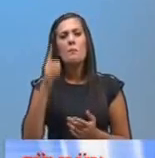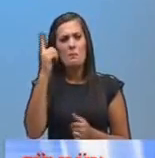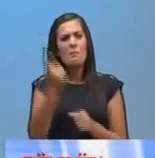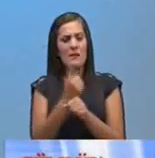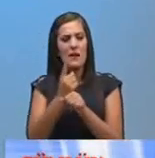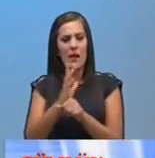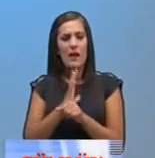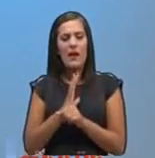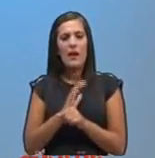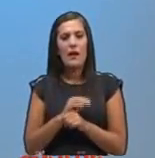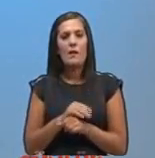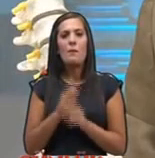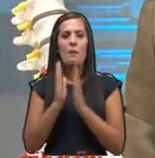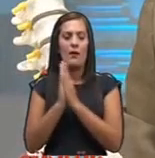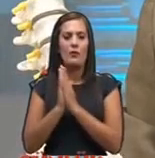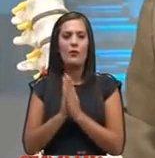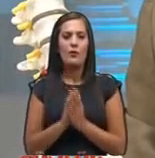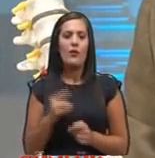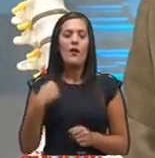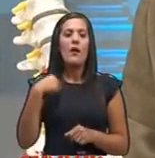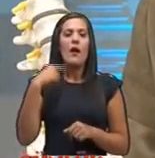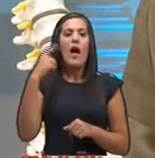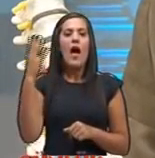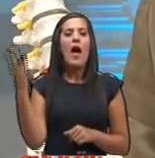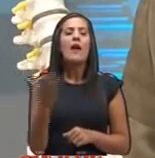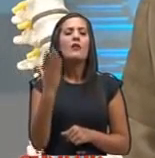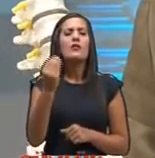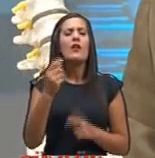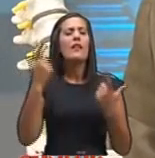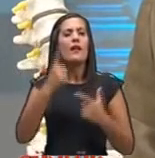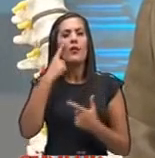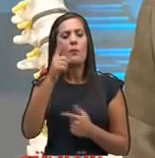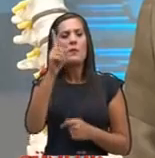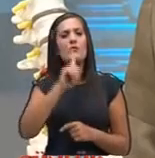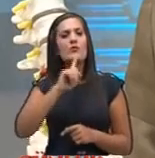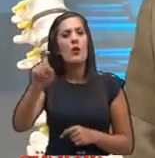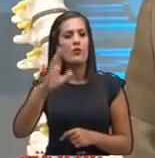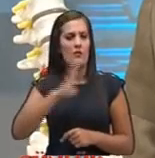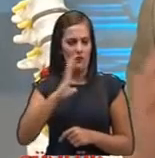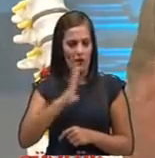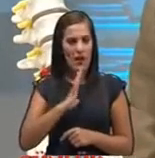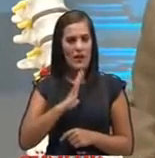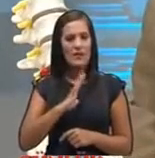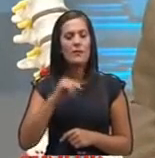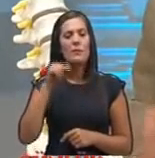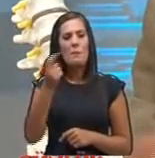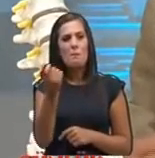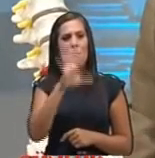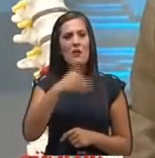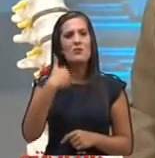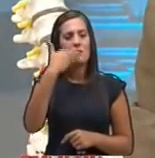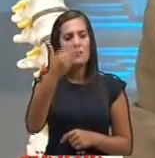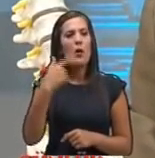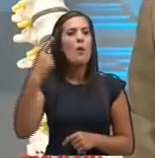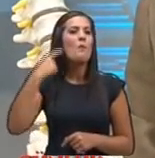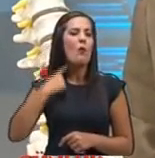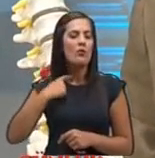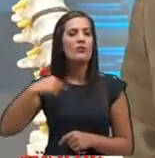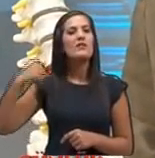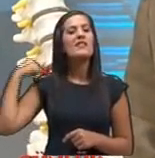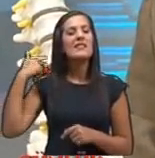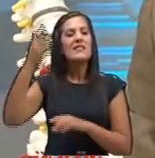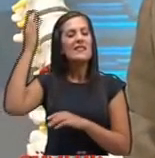de Pardon. En çok nerede görülür gibi bir sorumuz vardı. Biraz önce bahsettim. Boyun, sırt